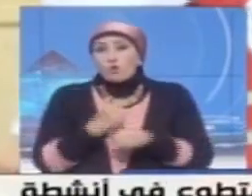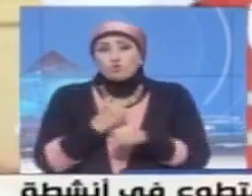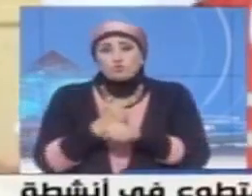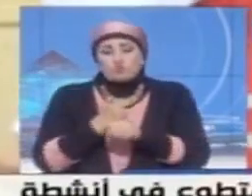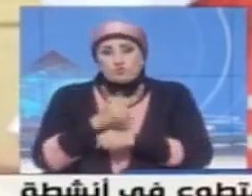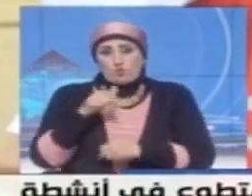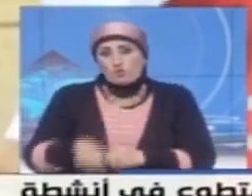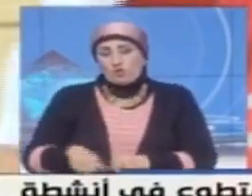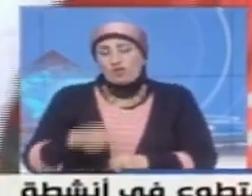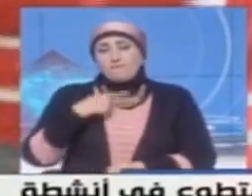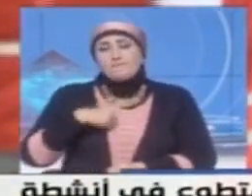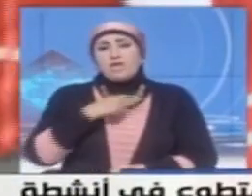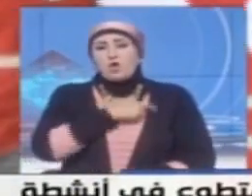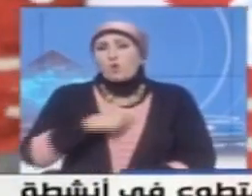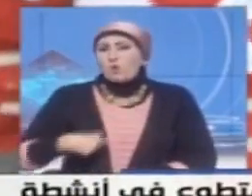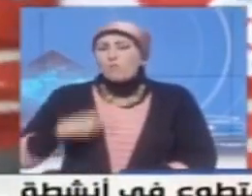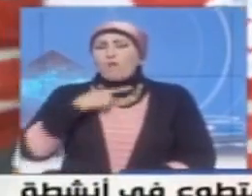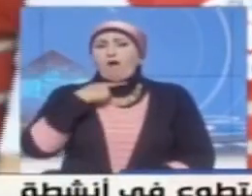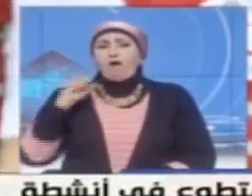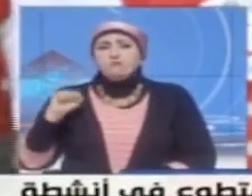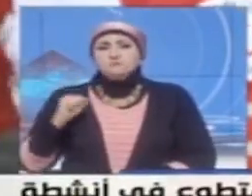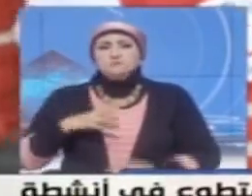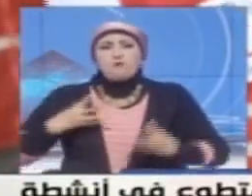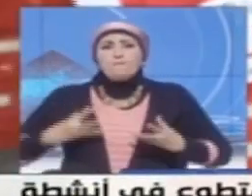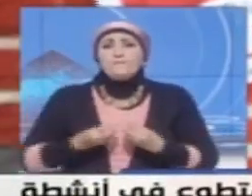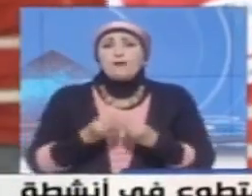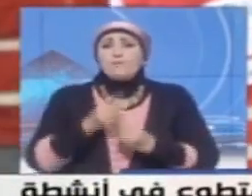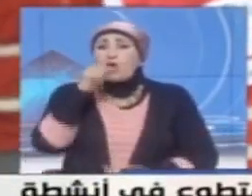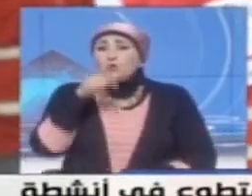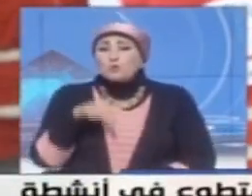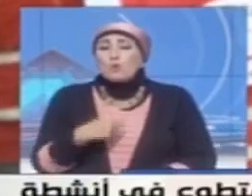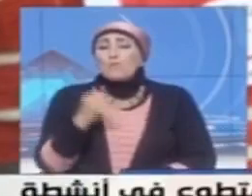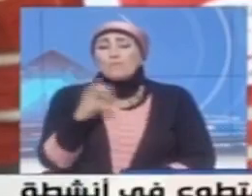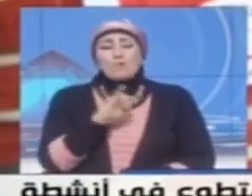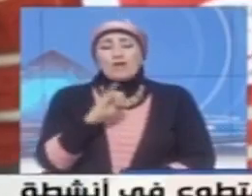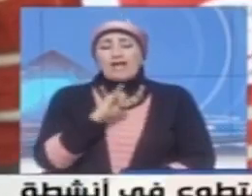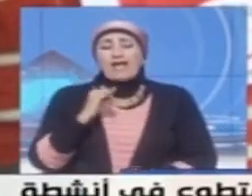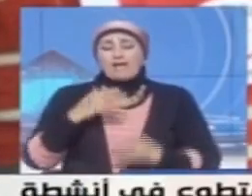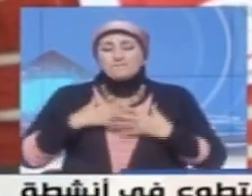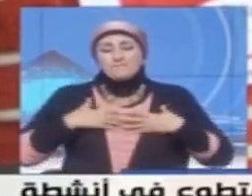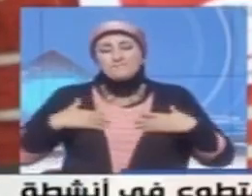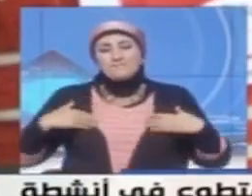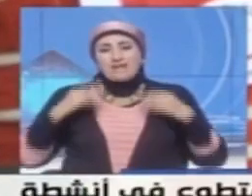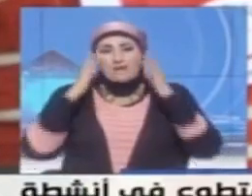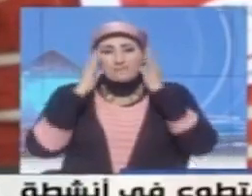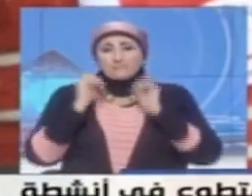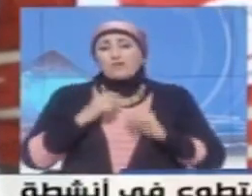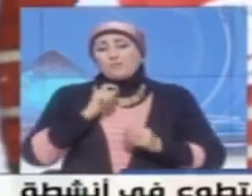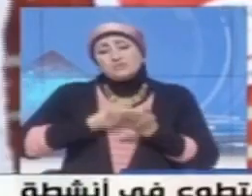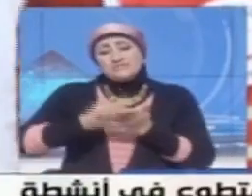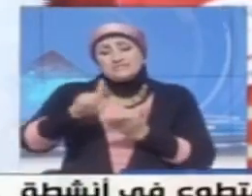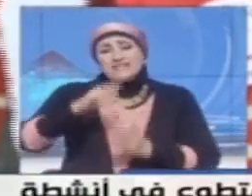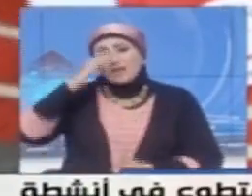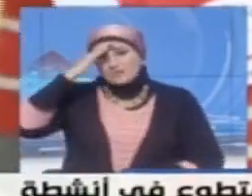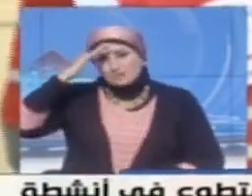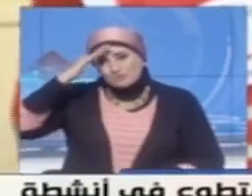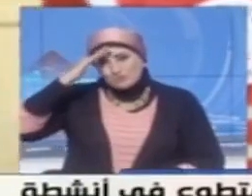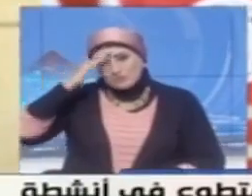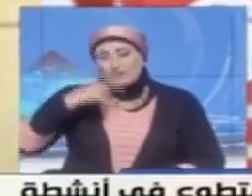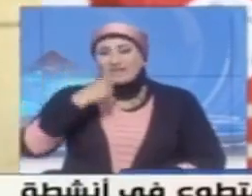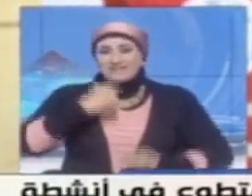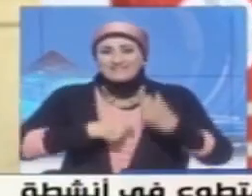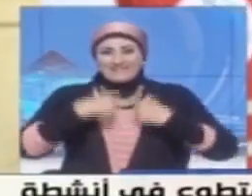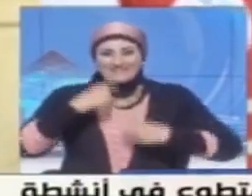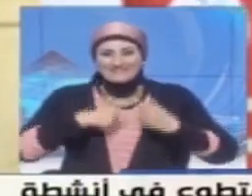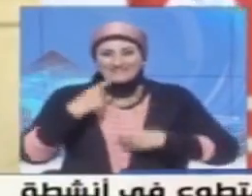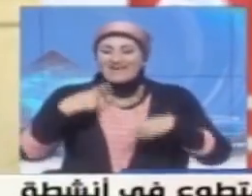من القطاع الحكومي أو القطاع الخاص. يوم مهم جدا وجميل، بنوصل رسالة هي رسالة شكر، وبرضه بنحس المتطوعين على أنهم